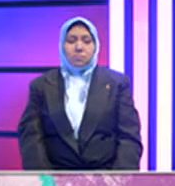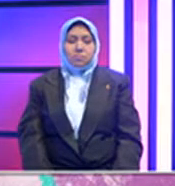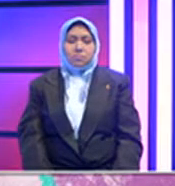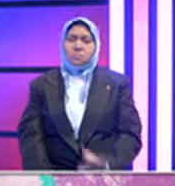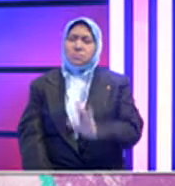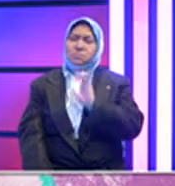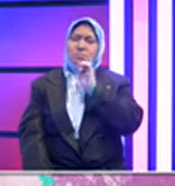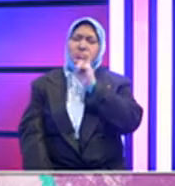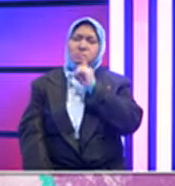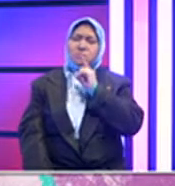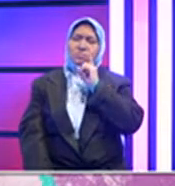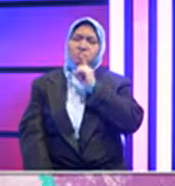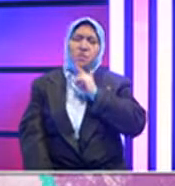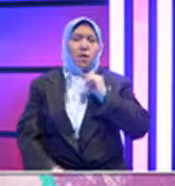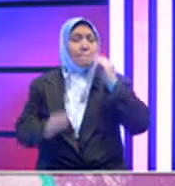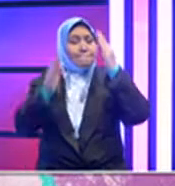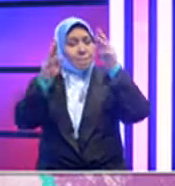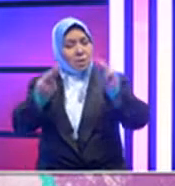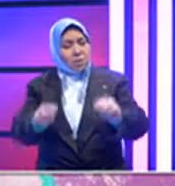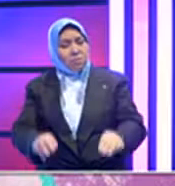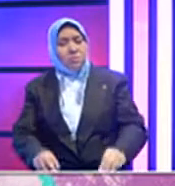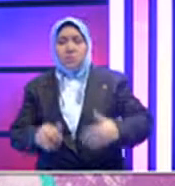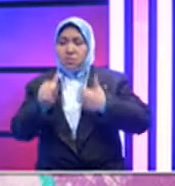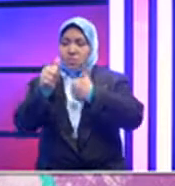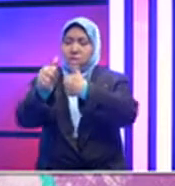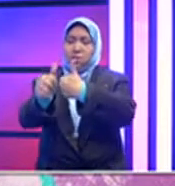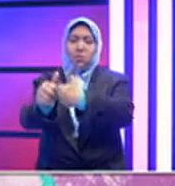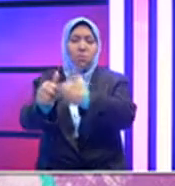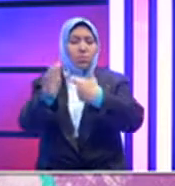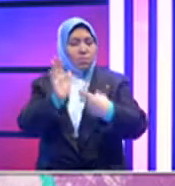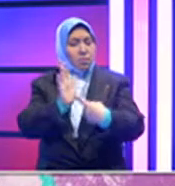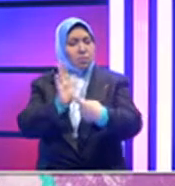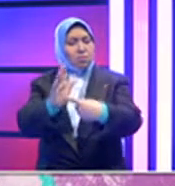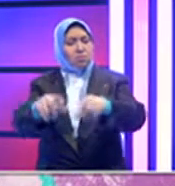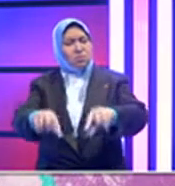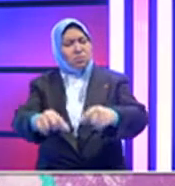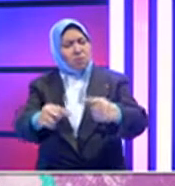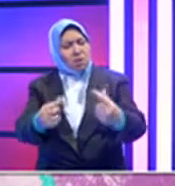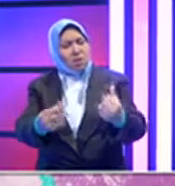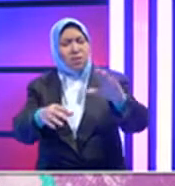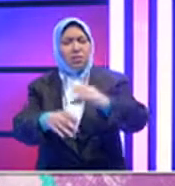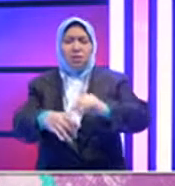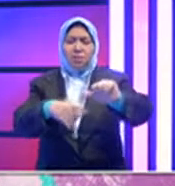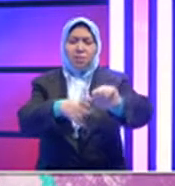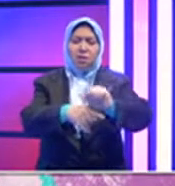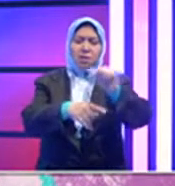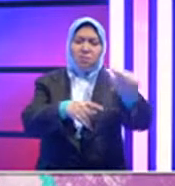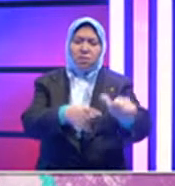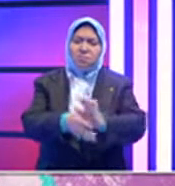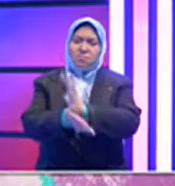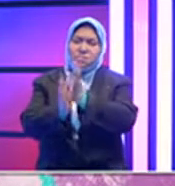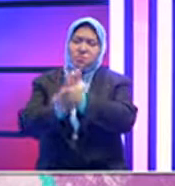Hai semen inte the Vein lunamaya takdir